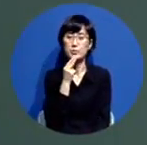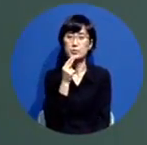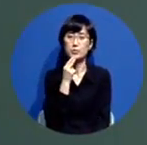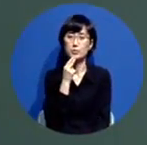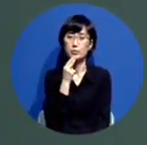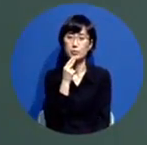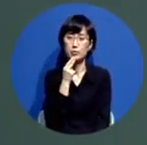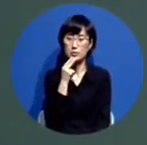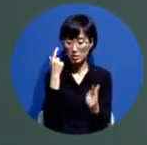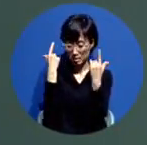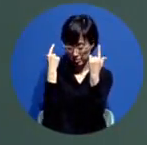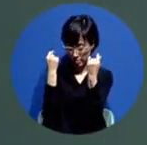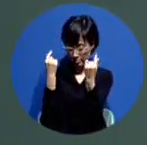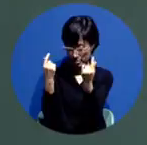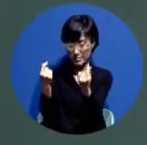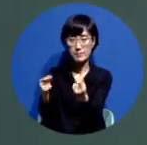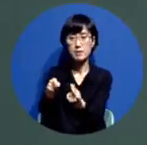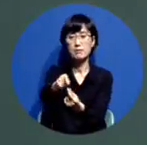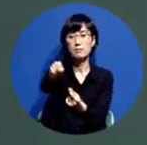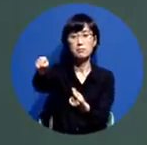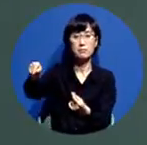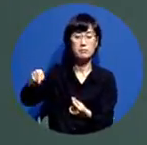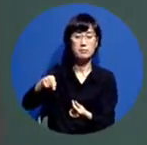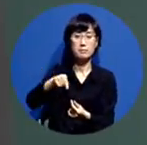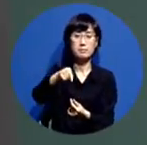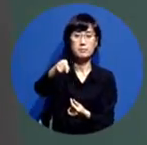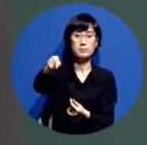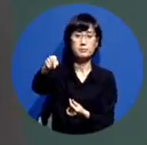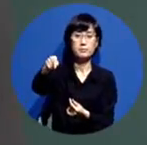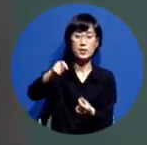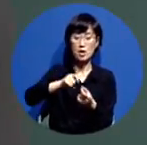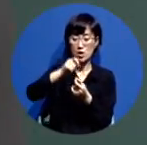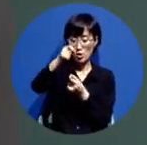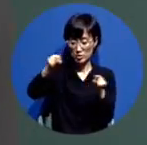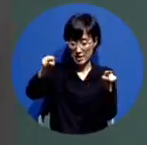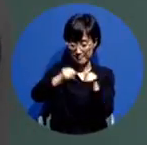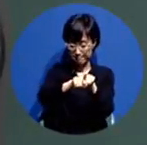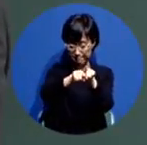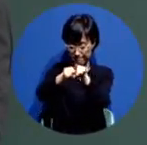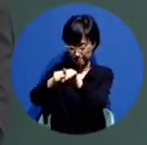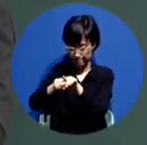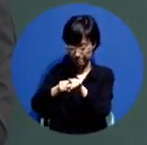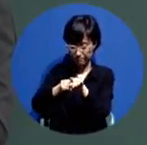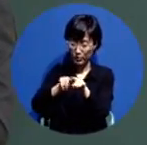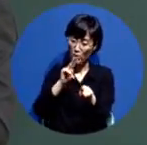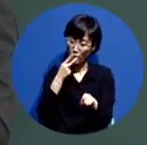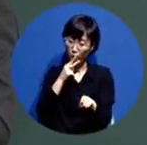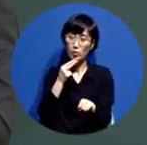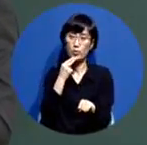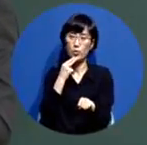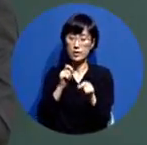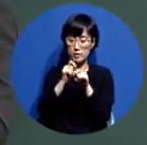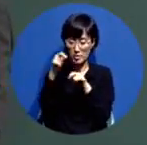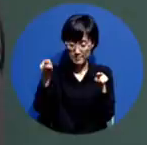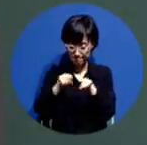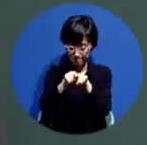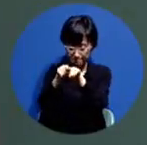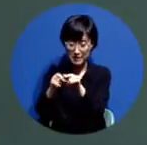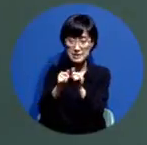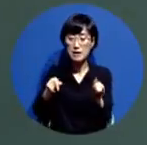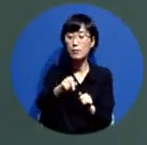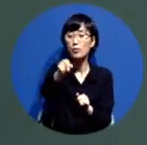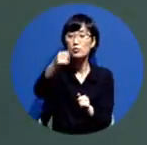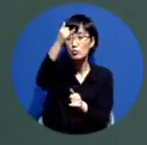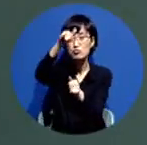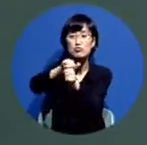改变 이변하지않는영원한동력자들이바로충성된사람들입니다 永远不会改变的同工就是